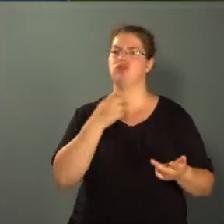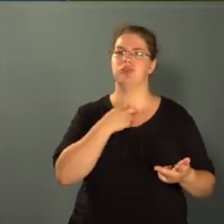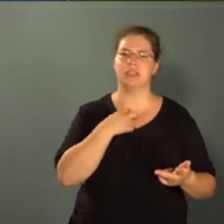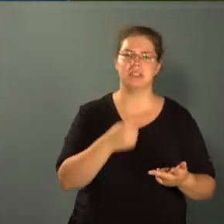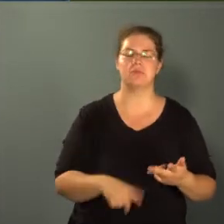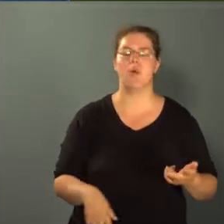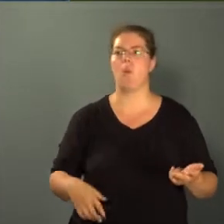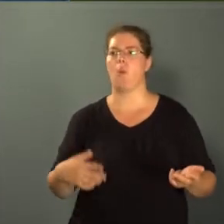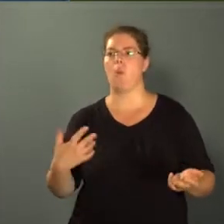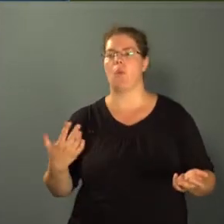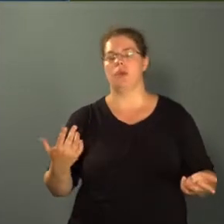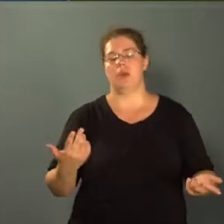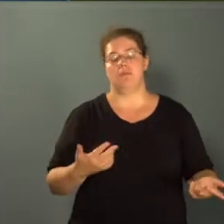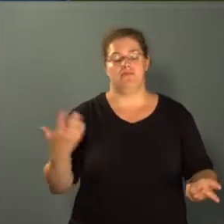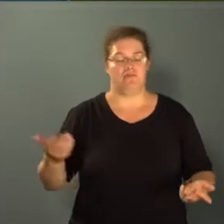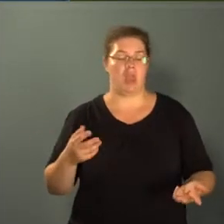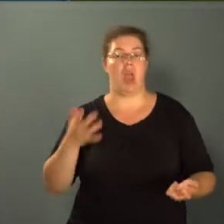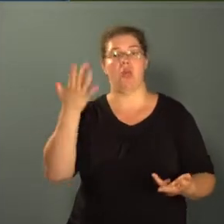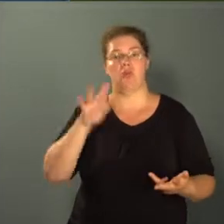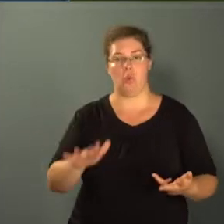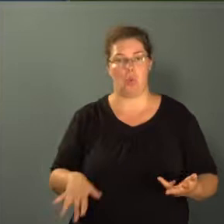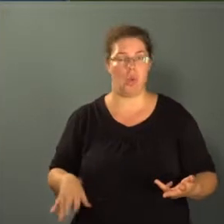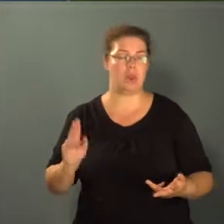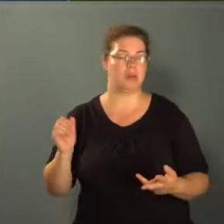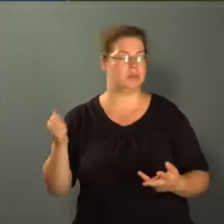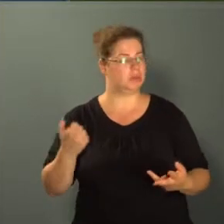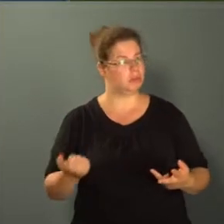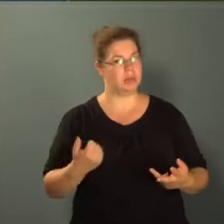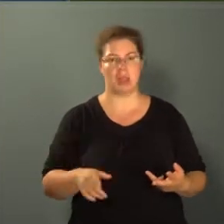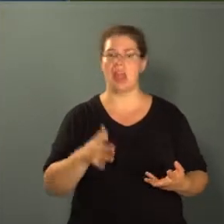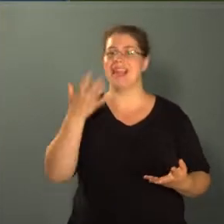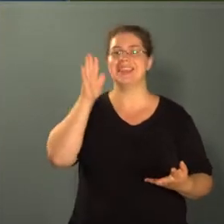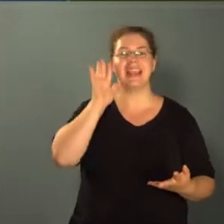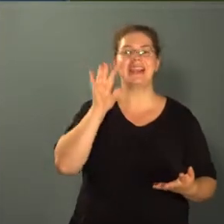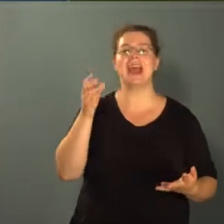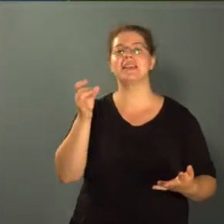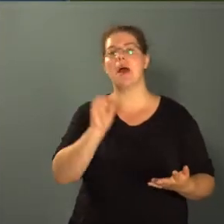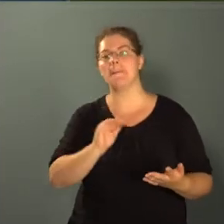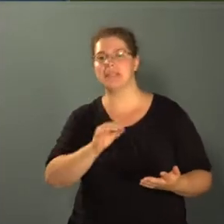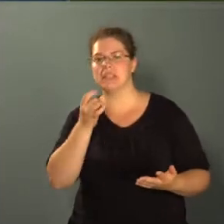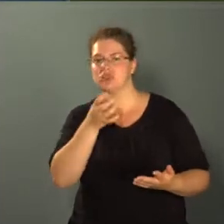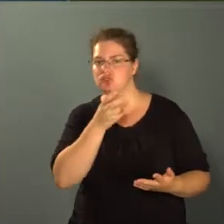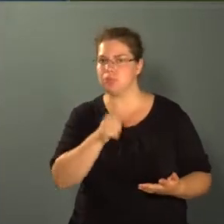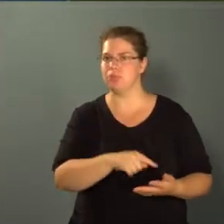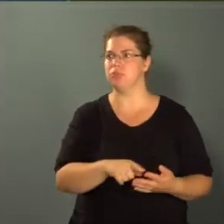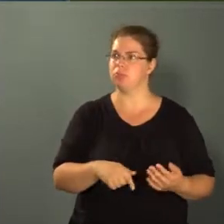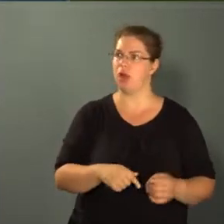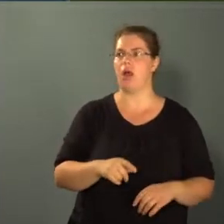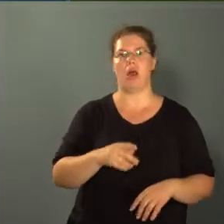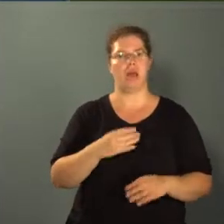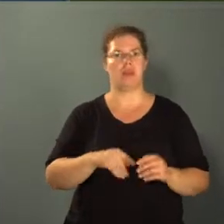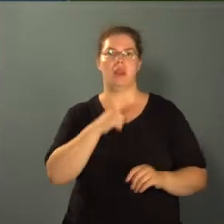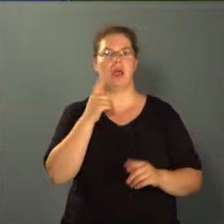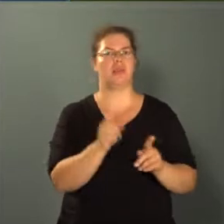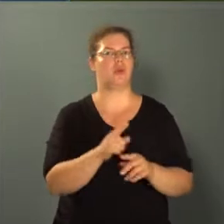Gyirmót, aztán a Győr, aki nagyon beerősített, Nyíregyháza, Békés Csaba. Tehát azért lesznek itt azért olyan csapatok,